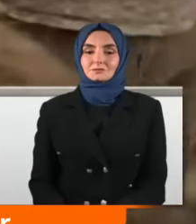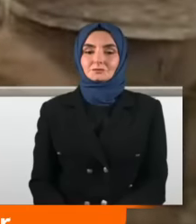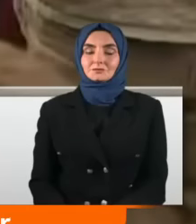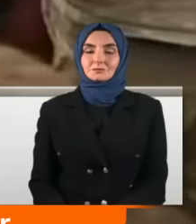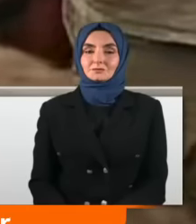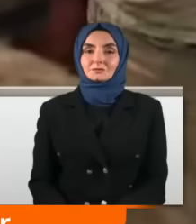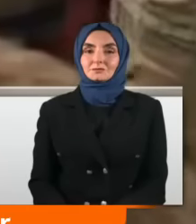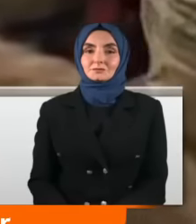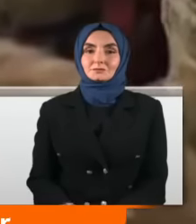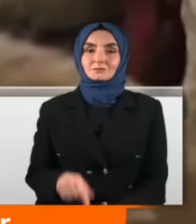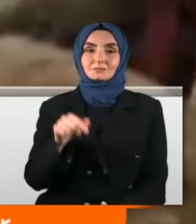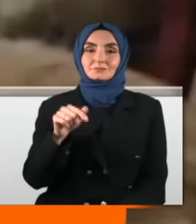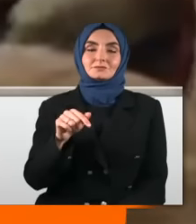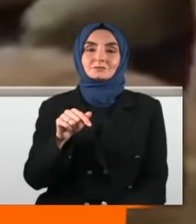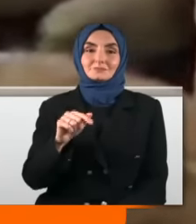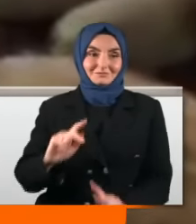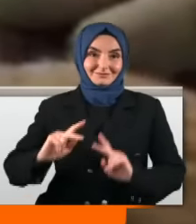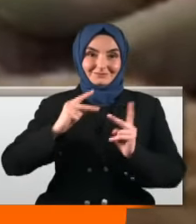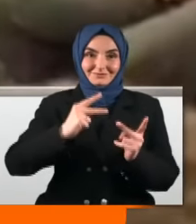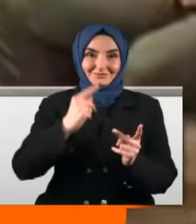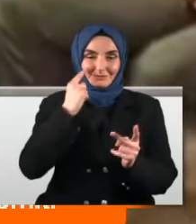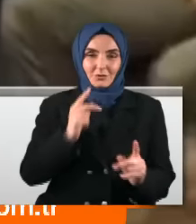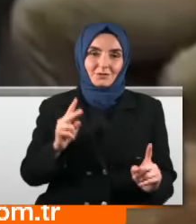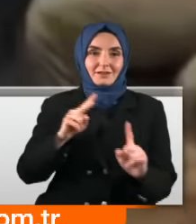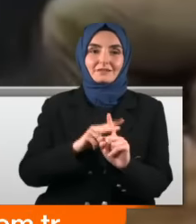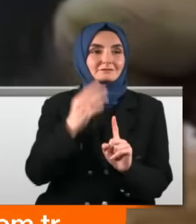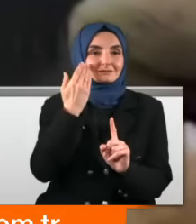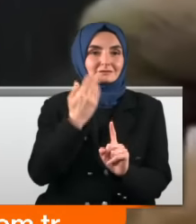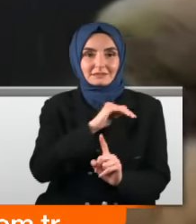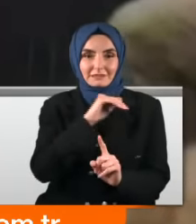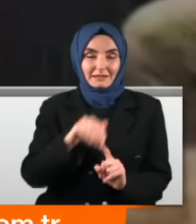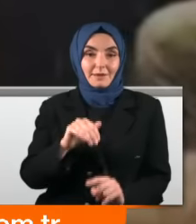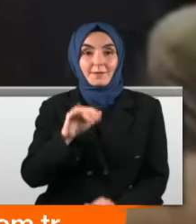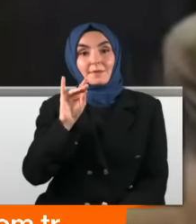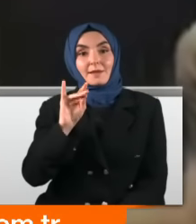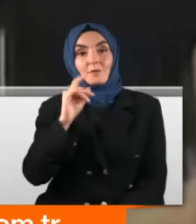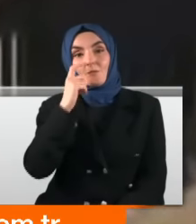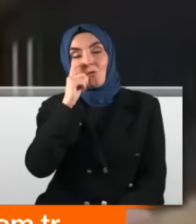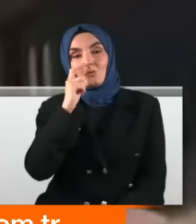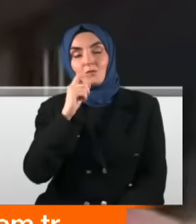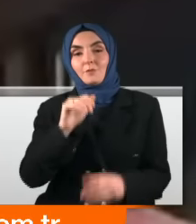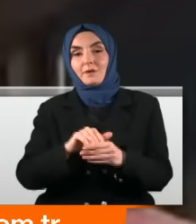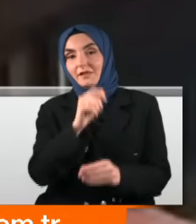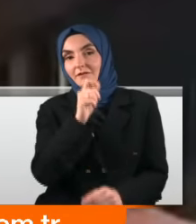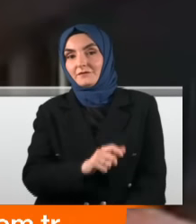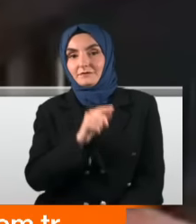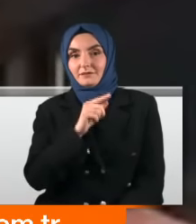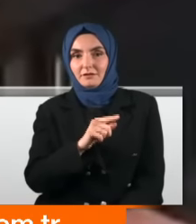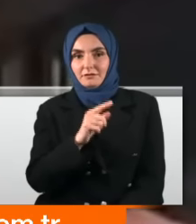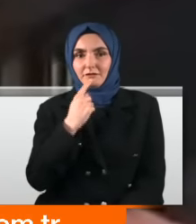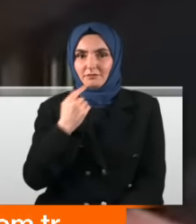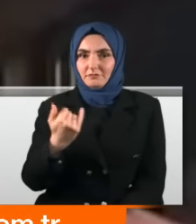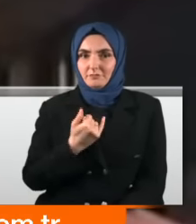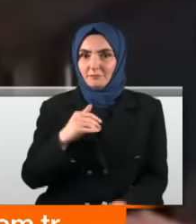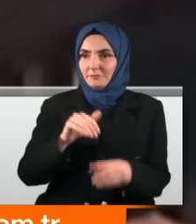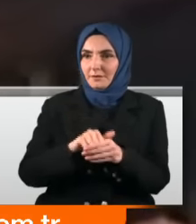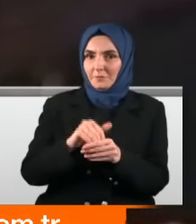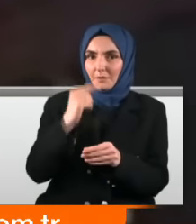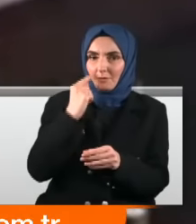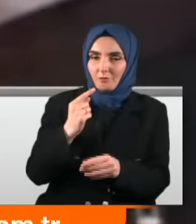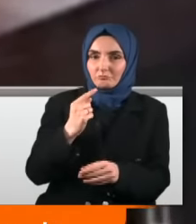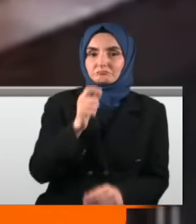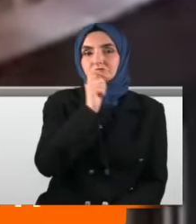Törene katılan MHP Bolu Milletvekili İsmail Akgül, partisini hedef alan sözlere kayıtsız kalmadı. O sırada Birol